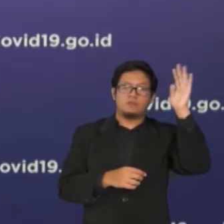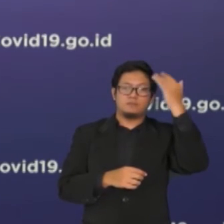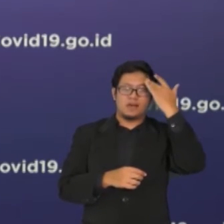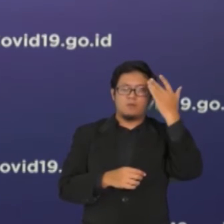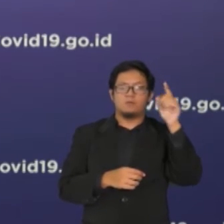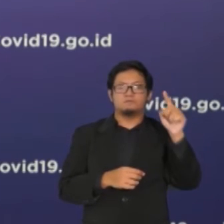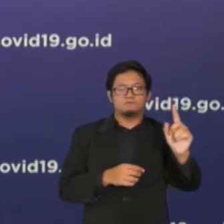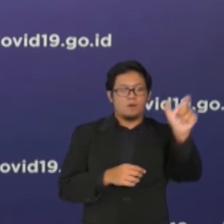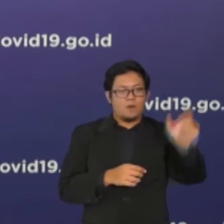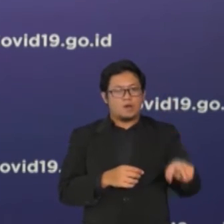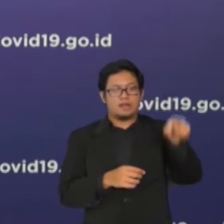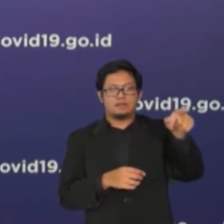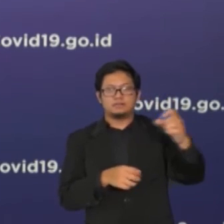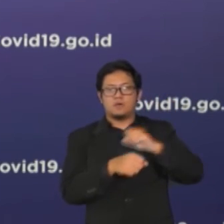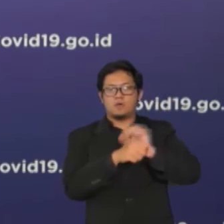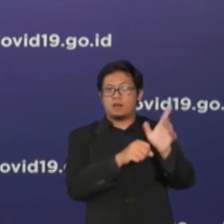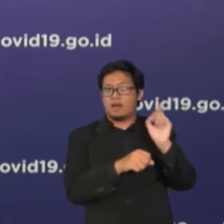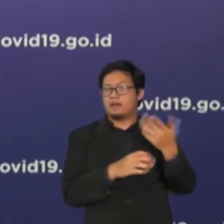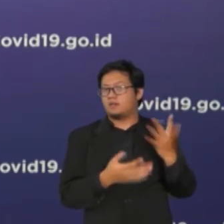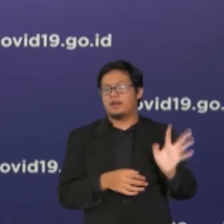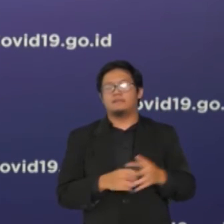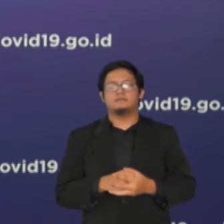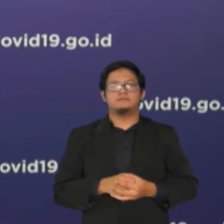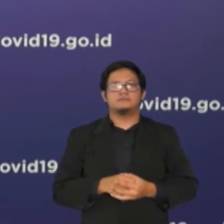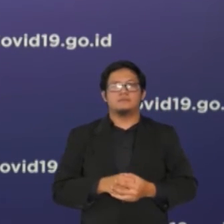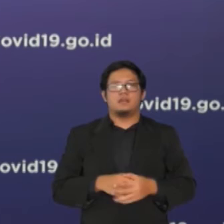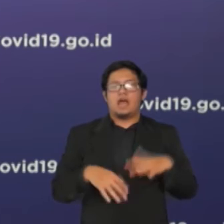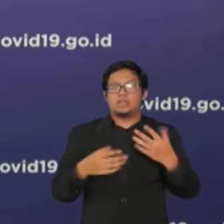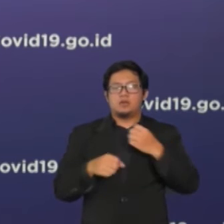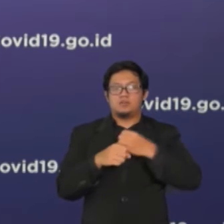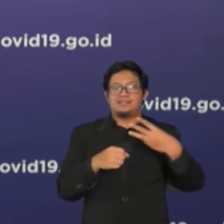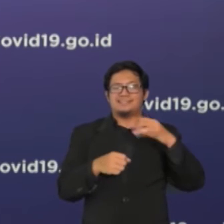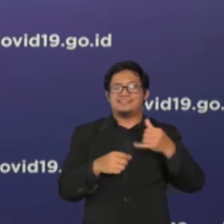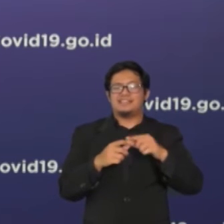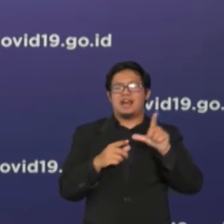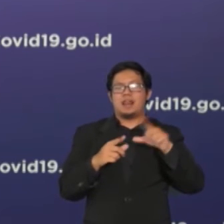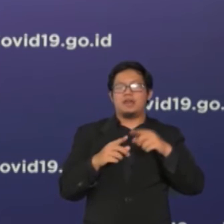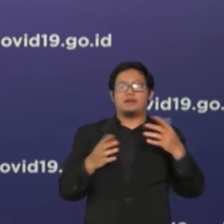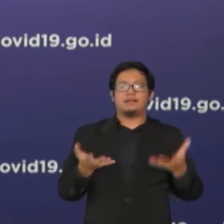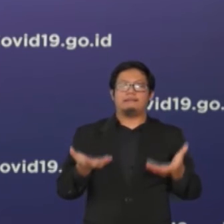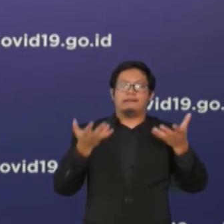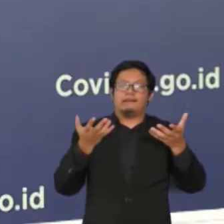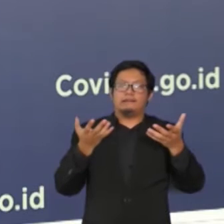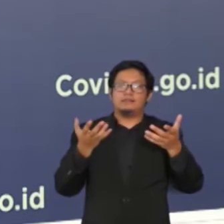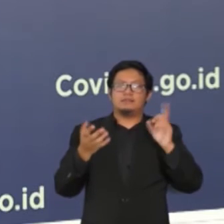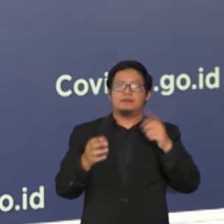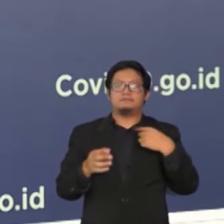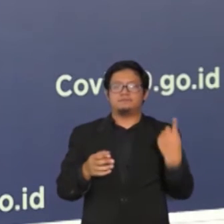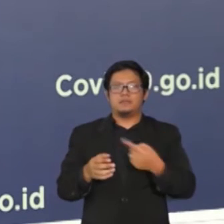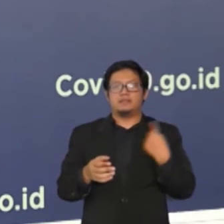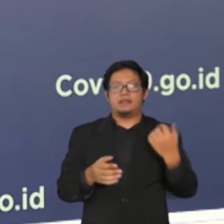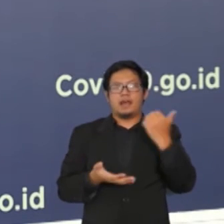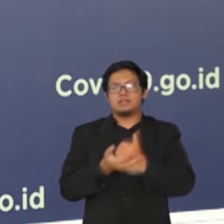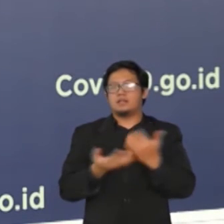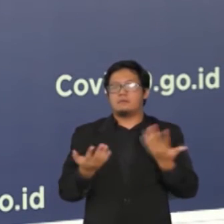tanpa gejala atau dengan gejala yang ringan karena kita berasal dari daerah yang terjangkit covert 19